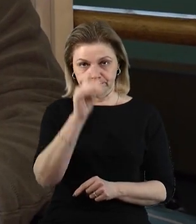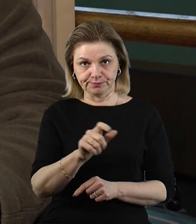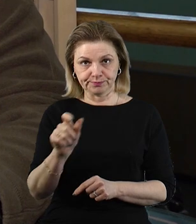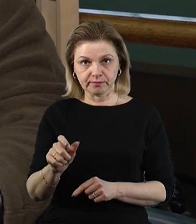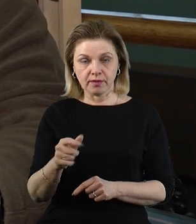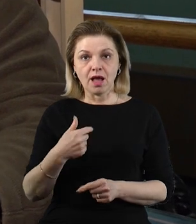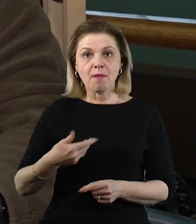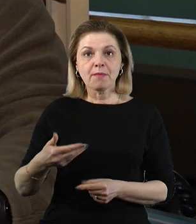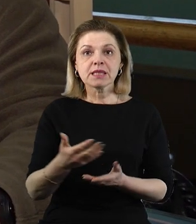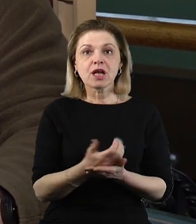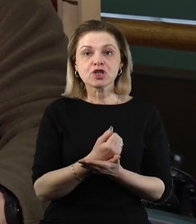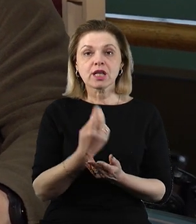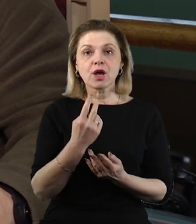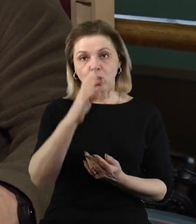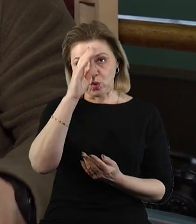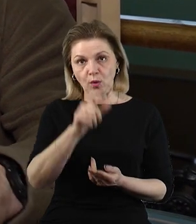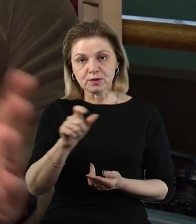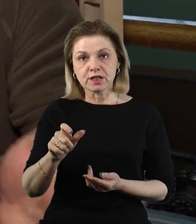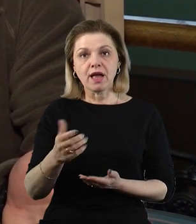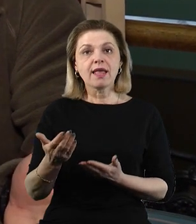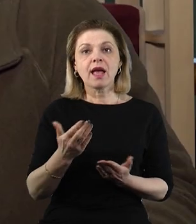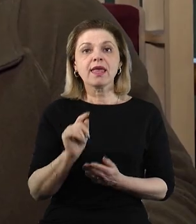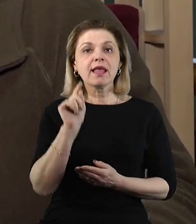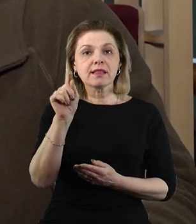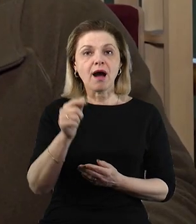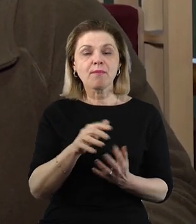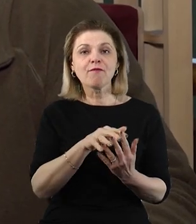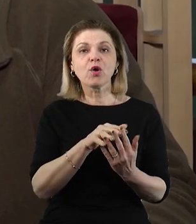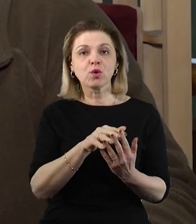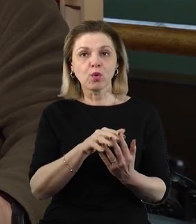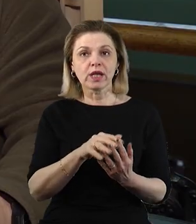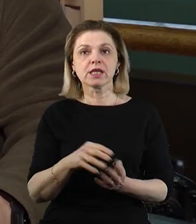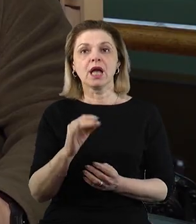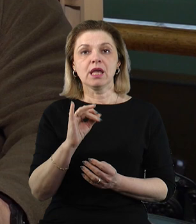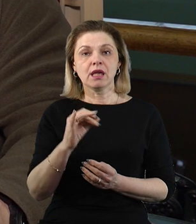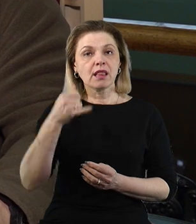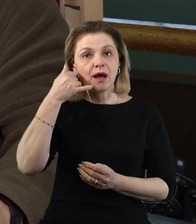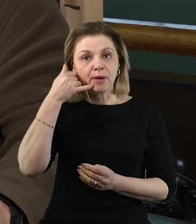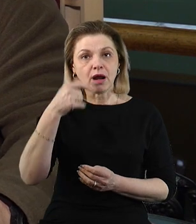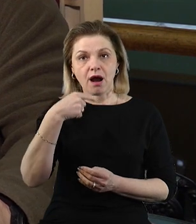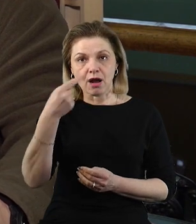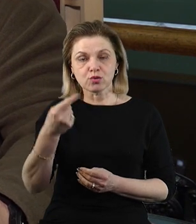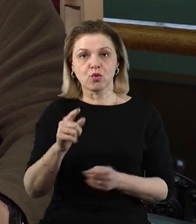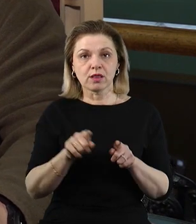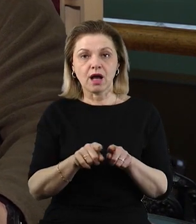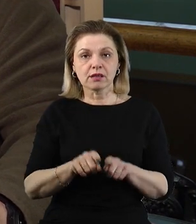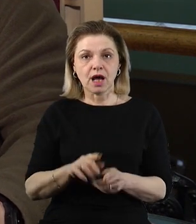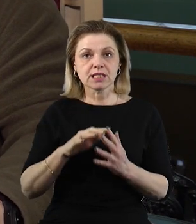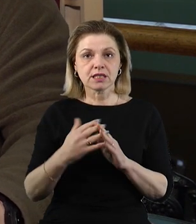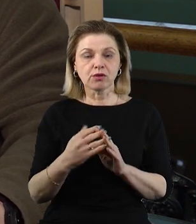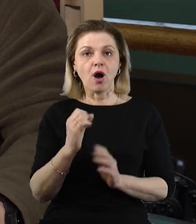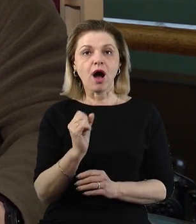знайшли хлопців які Там воюють через ну побратимів і третього полку Спецназу я набираю кажу Ось так і так ось там є